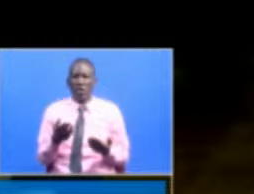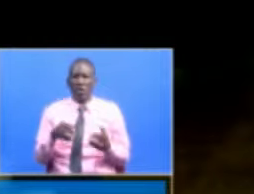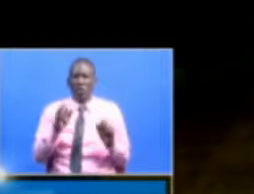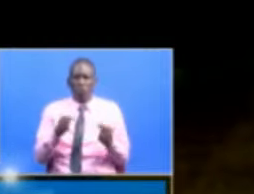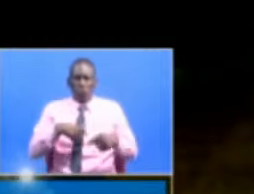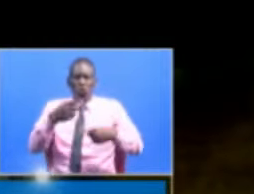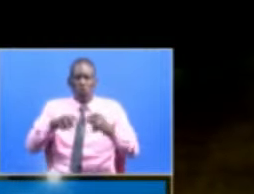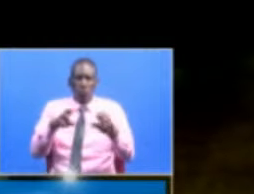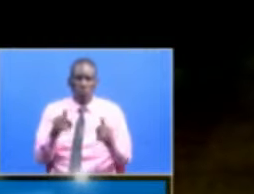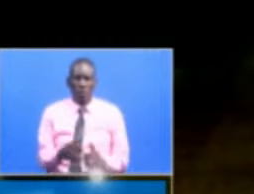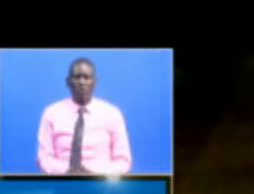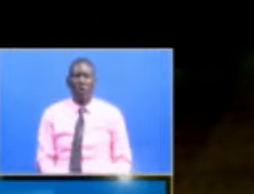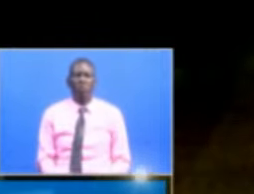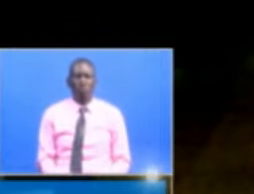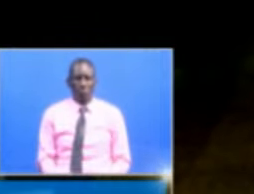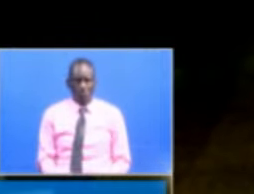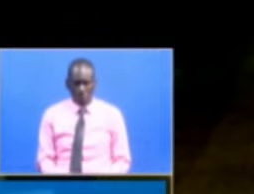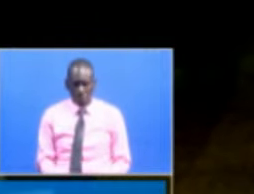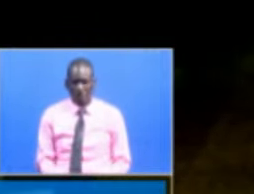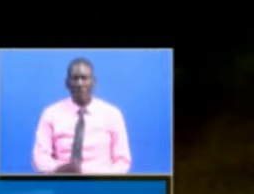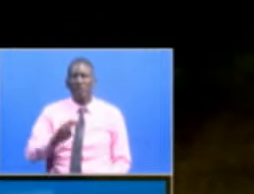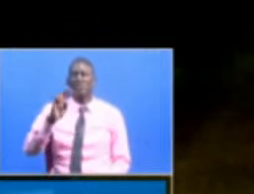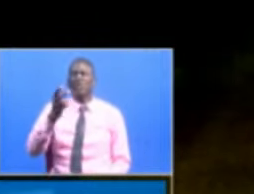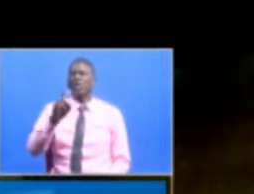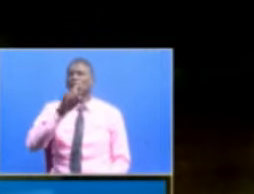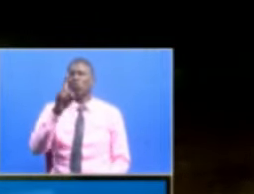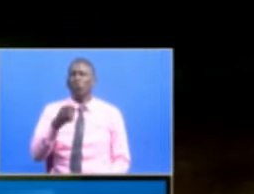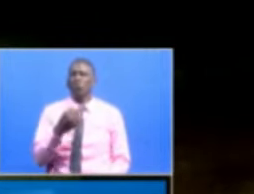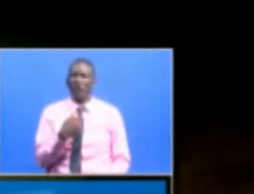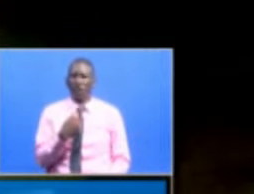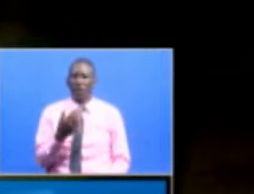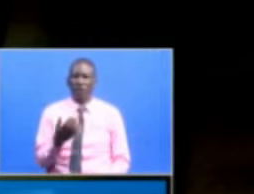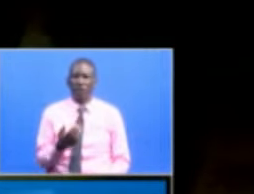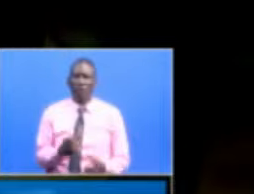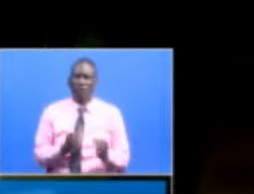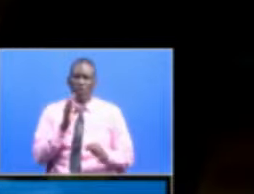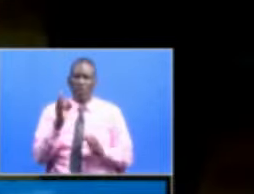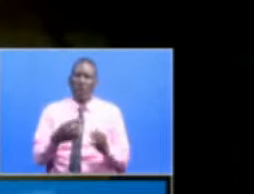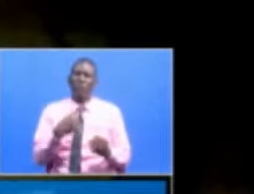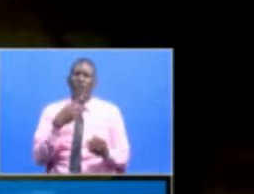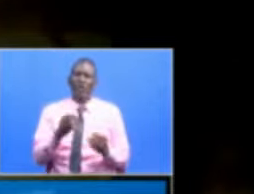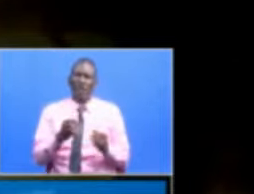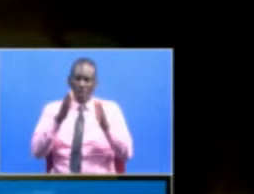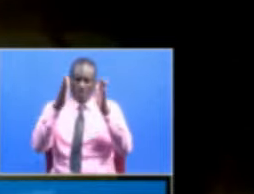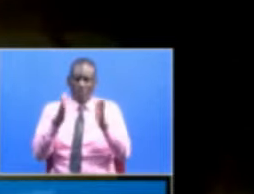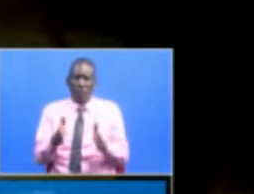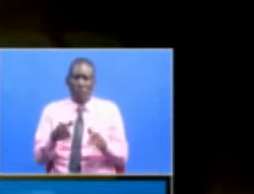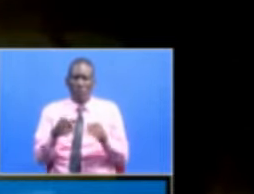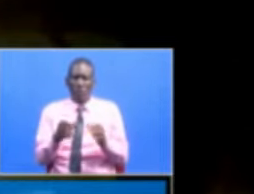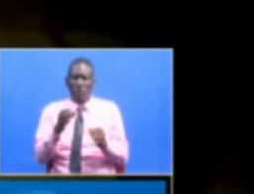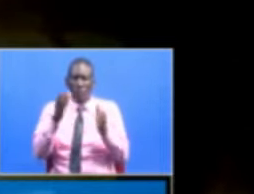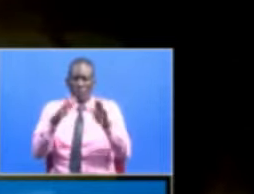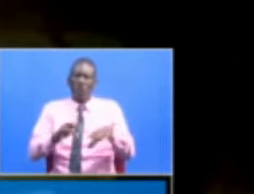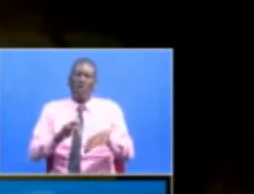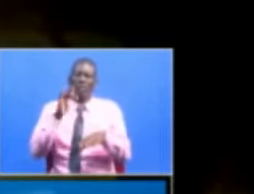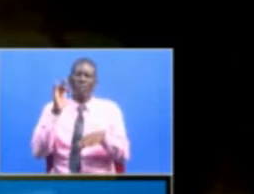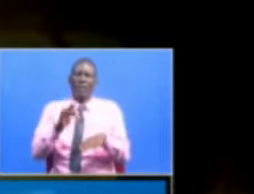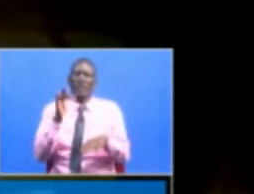mbele. Ya pili nauliza hivi. Kama tuseme mtu kama huyo ameadhiriwa